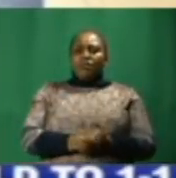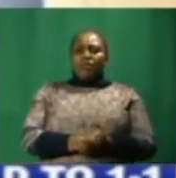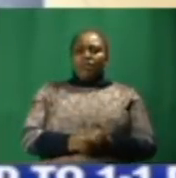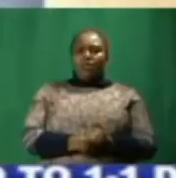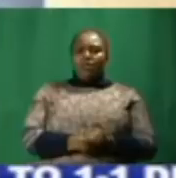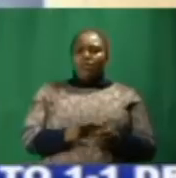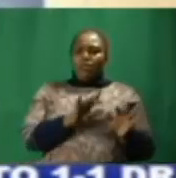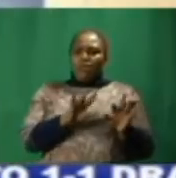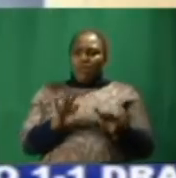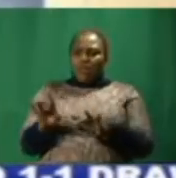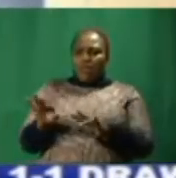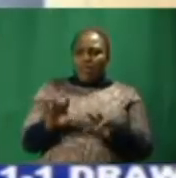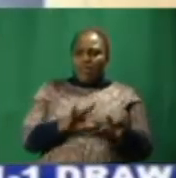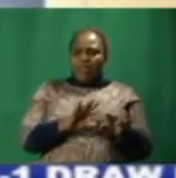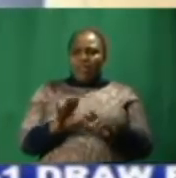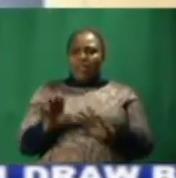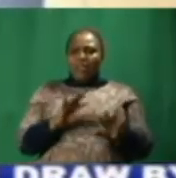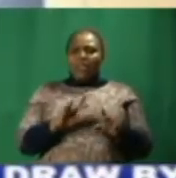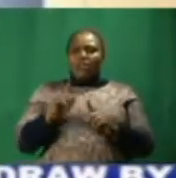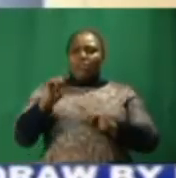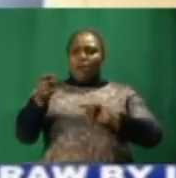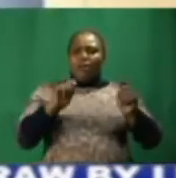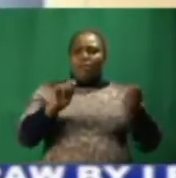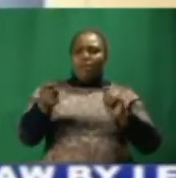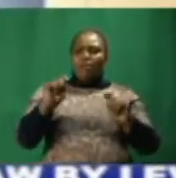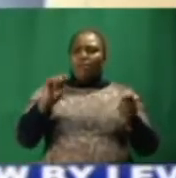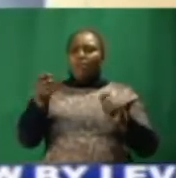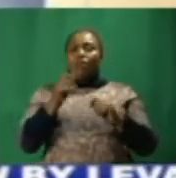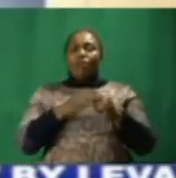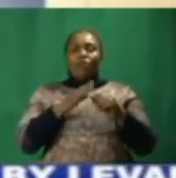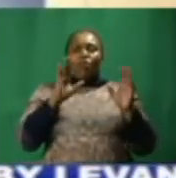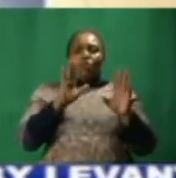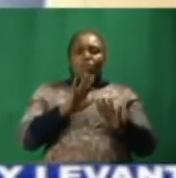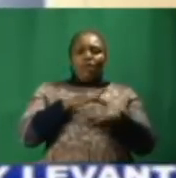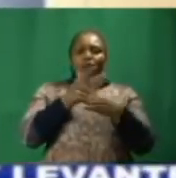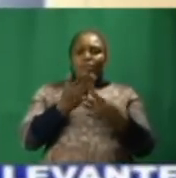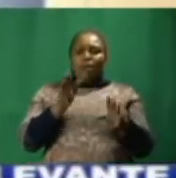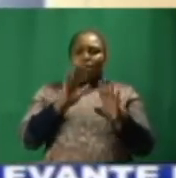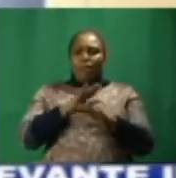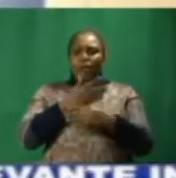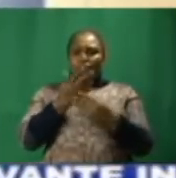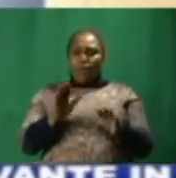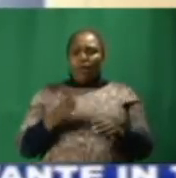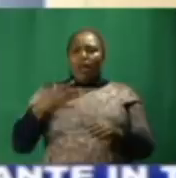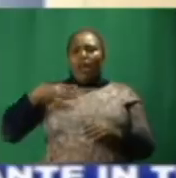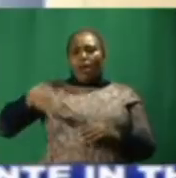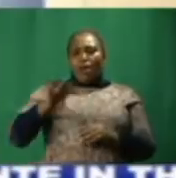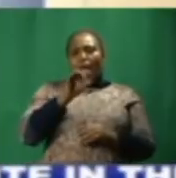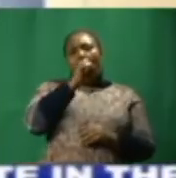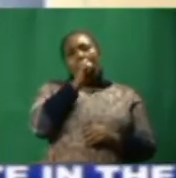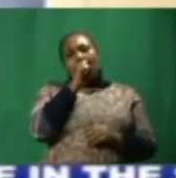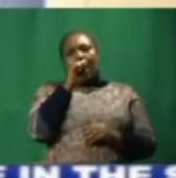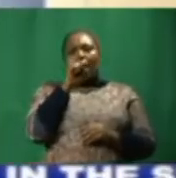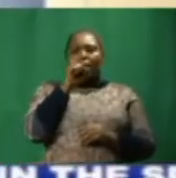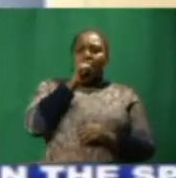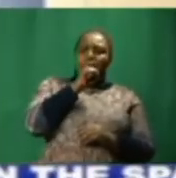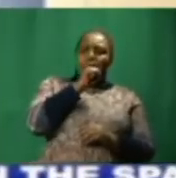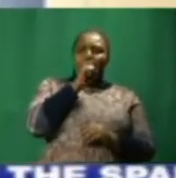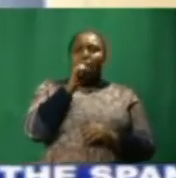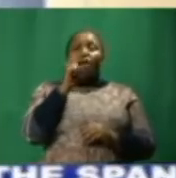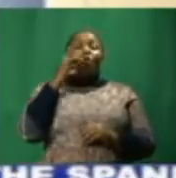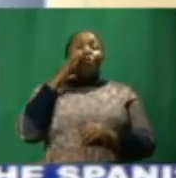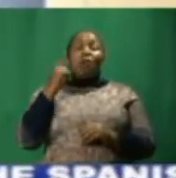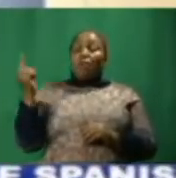ema keyboard, ema instruments, ema music. Labanye babamba wona lama microphone. Lokho kwenza sinabangela